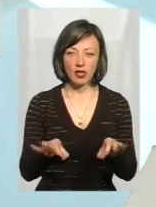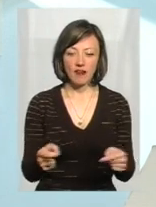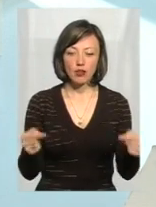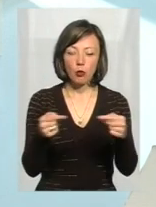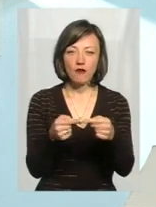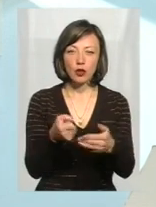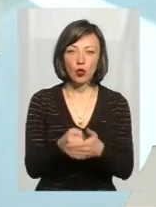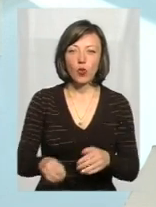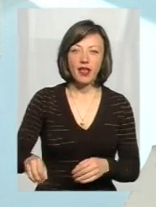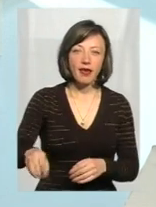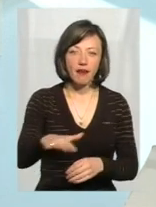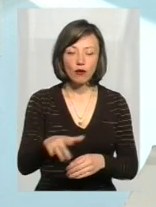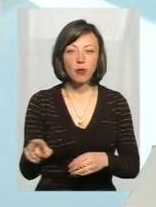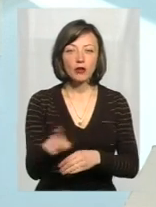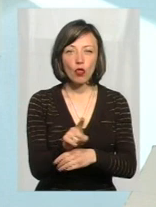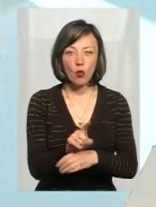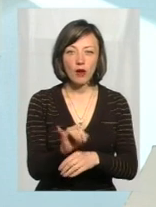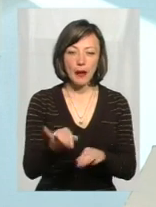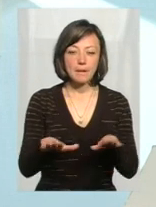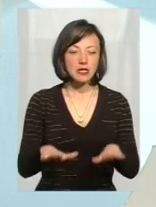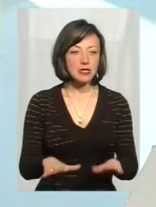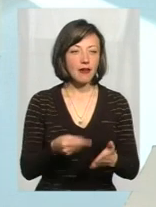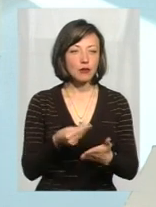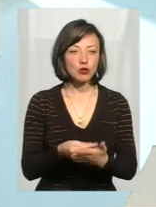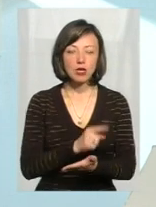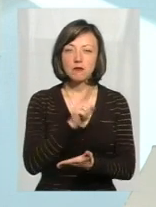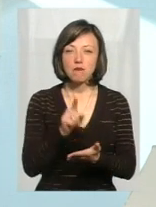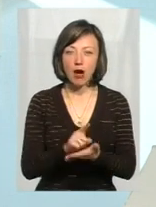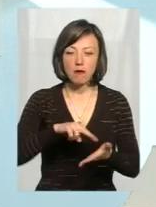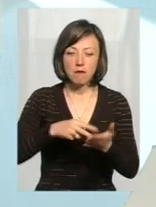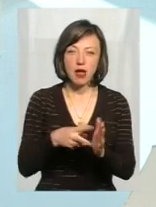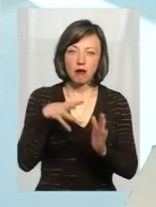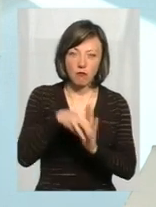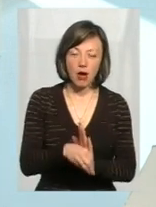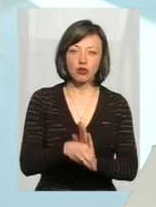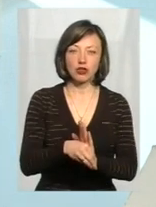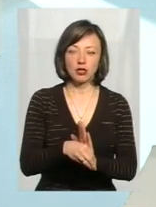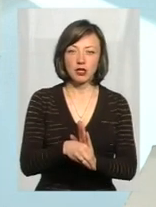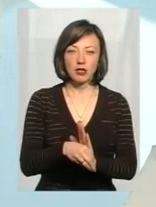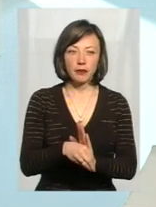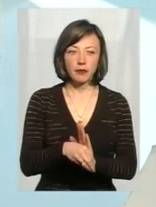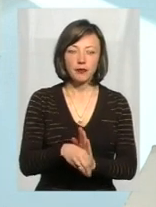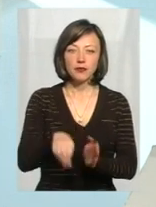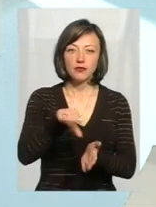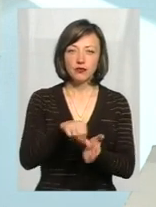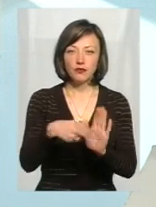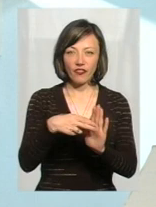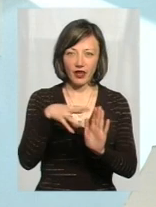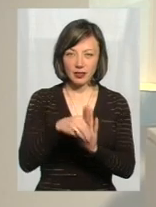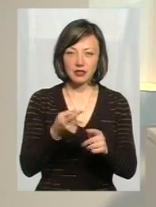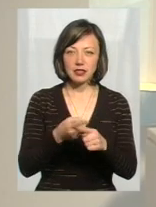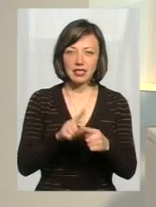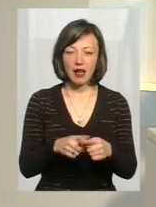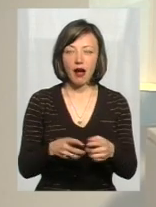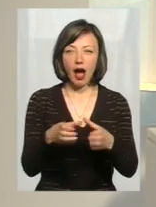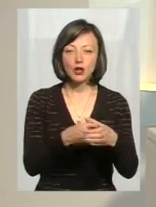до європейських норм, і місцеві бюджети мають ще передбачити у собі членські внески до тих асоціацій.